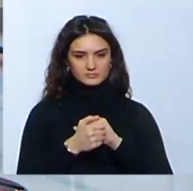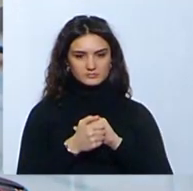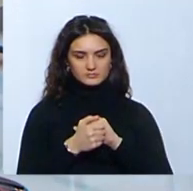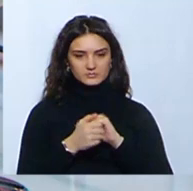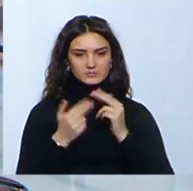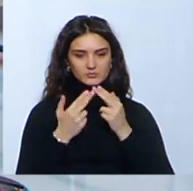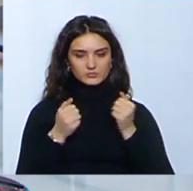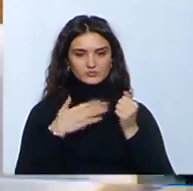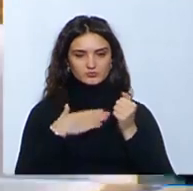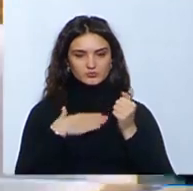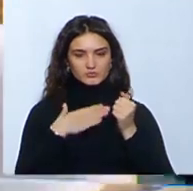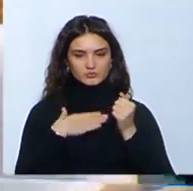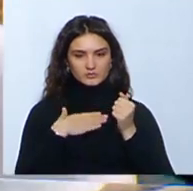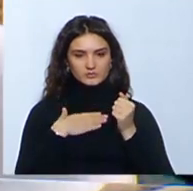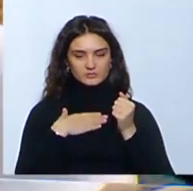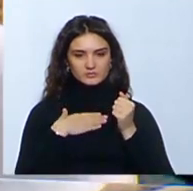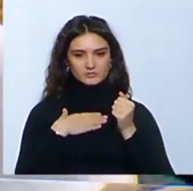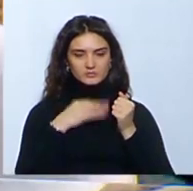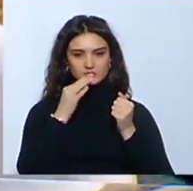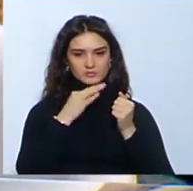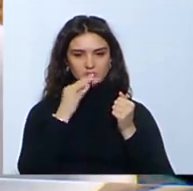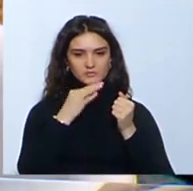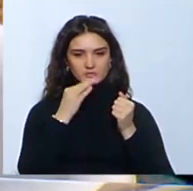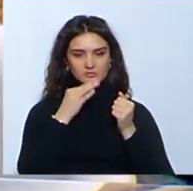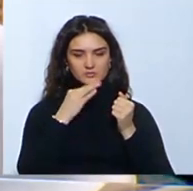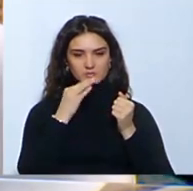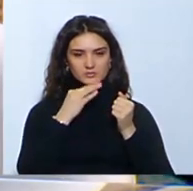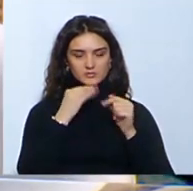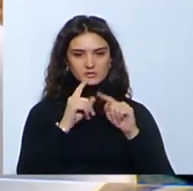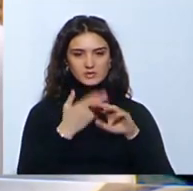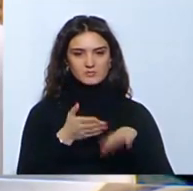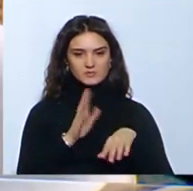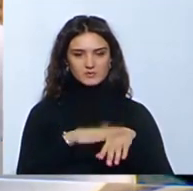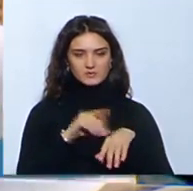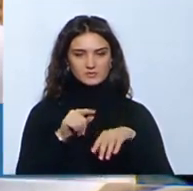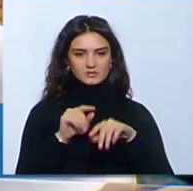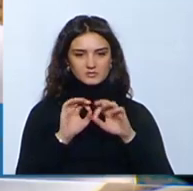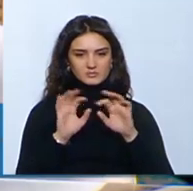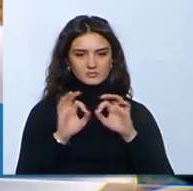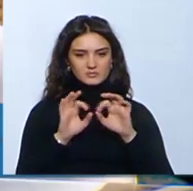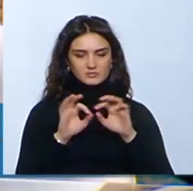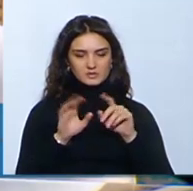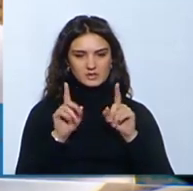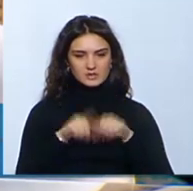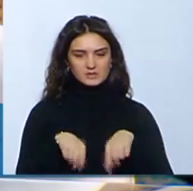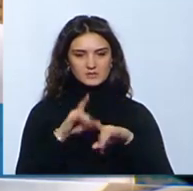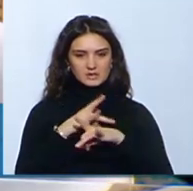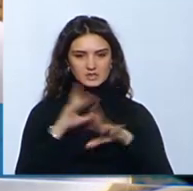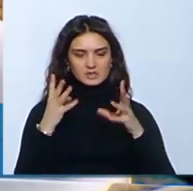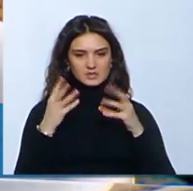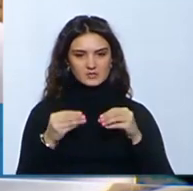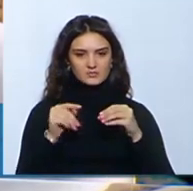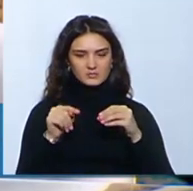თქმა უნდა ჩვენ შემოვიფარგლეთ ჯერჯერობით გამჭოლ ცვლილებებზე ქონდა ჩვენ ამ შემთხვევაში საუბარი ასევე